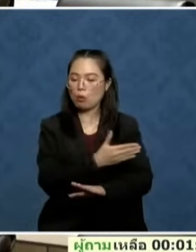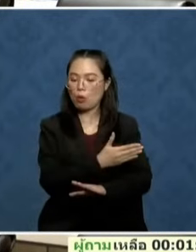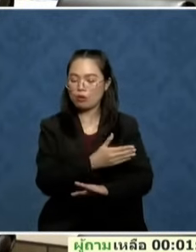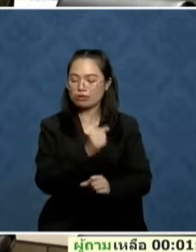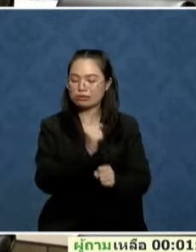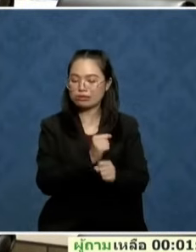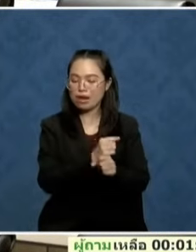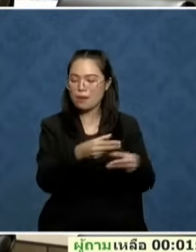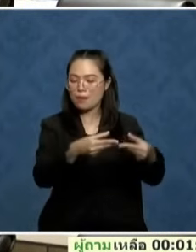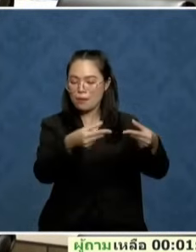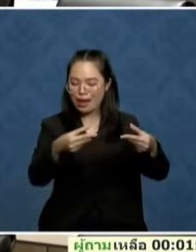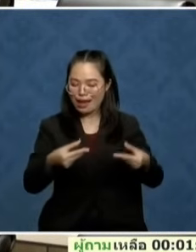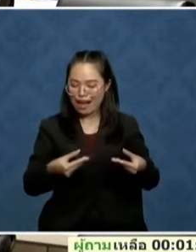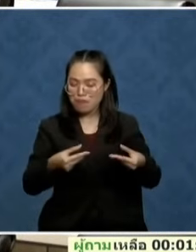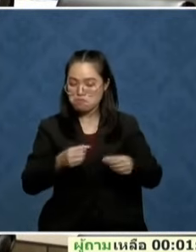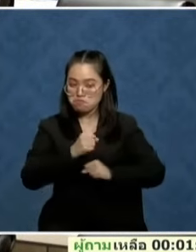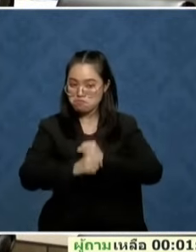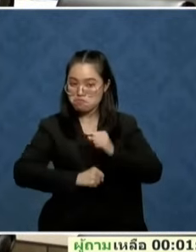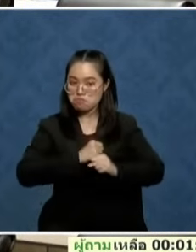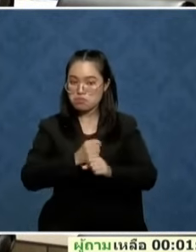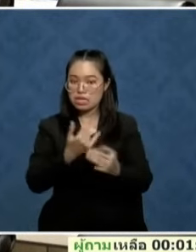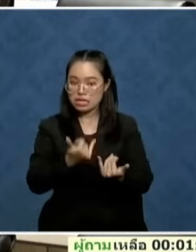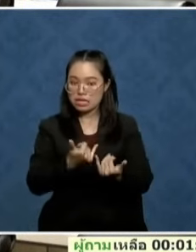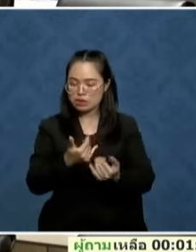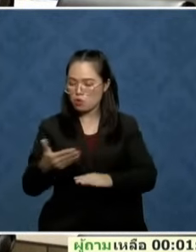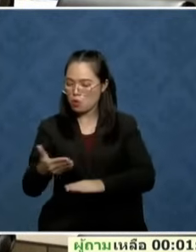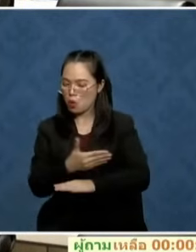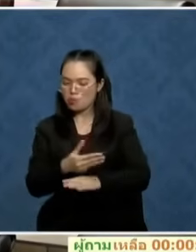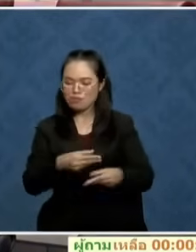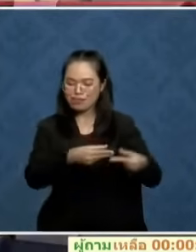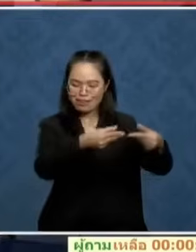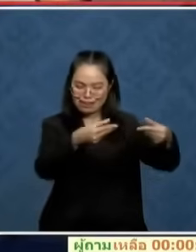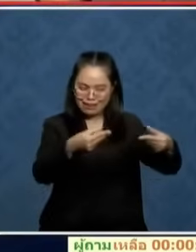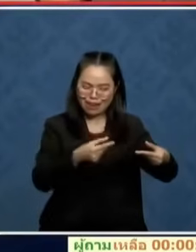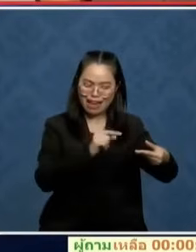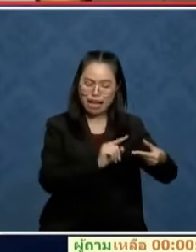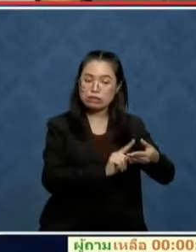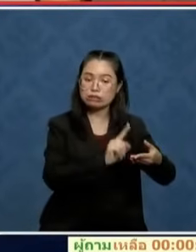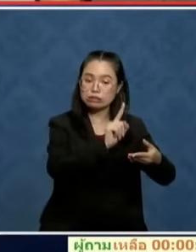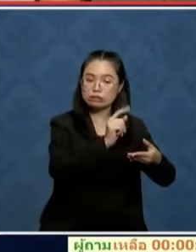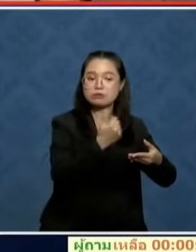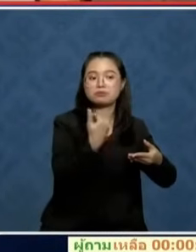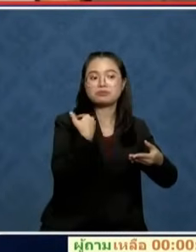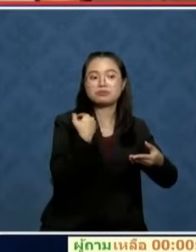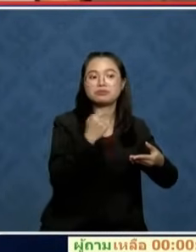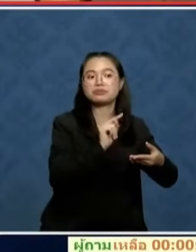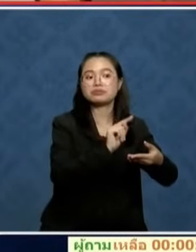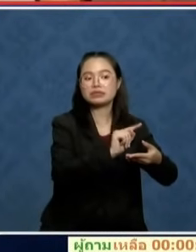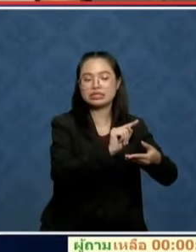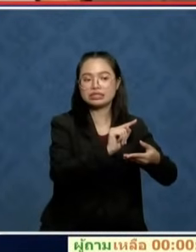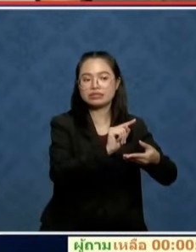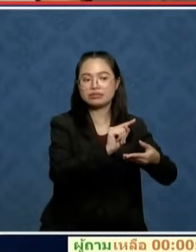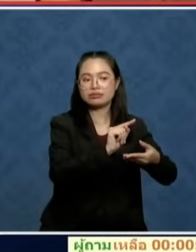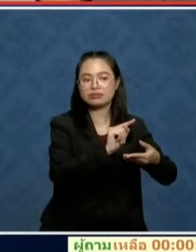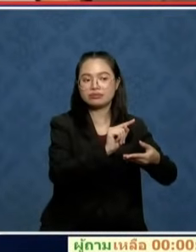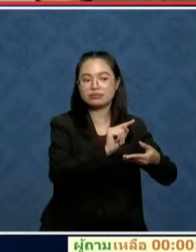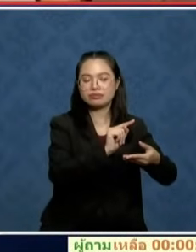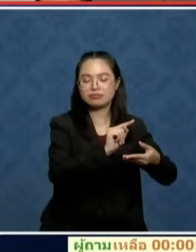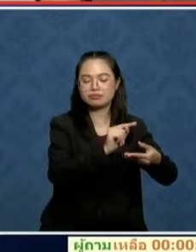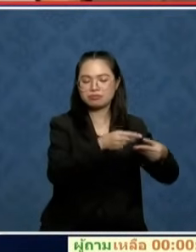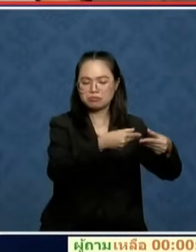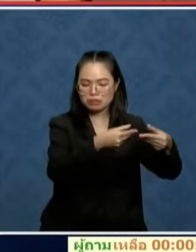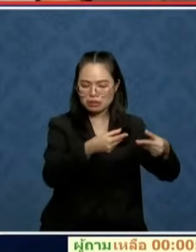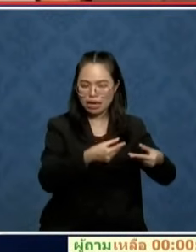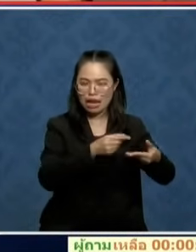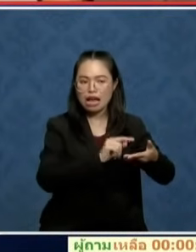ของปีนี้นะครับมันมีรายงานฉบับหนึ่งครับท่านประธานครับคือรายงาน The Billion Dollar Debt Trade The International Arms Networks That